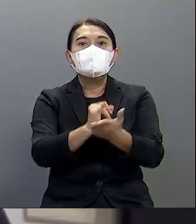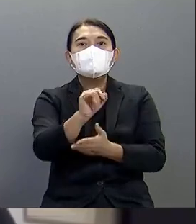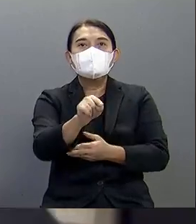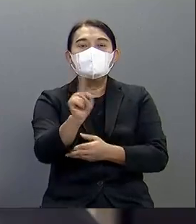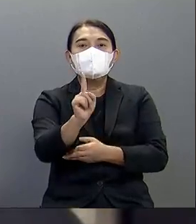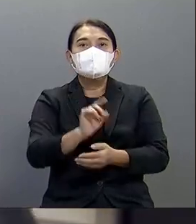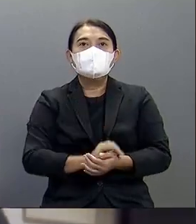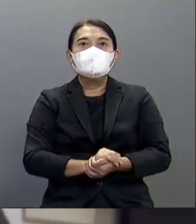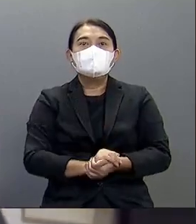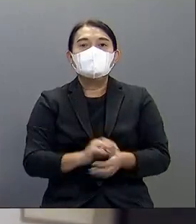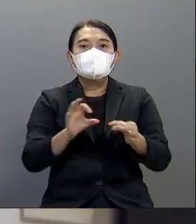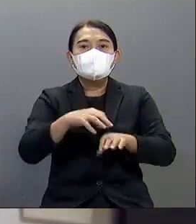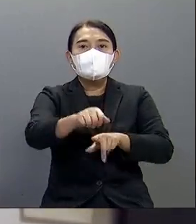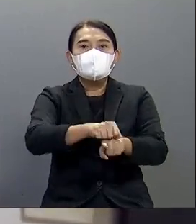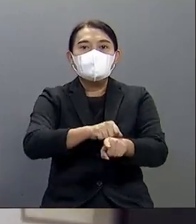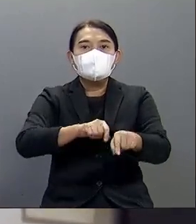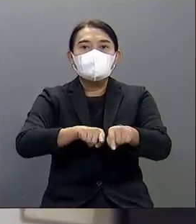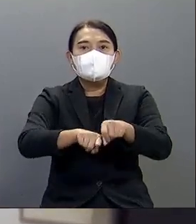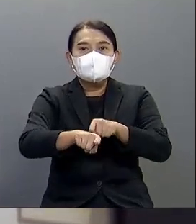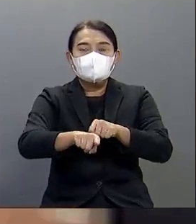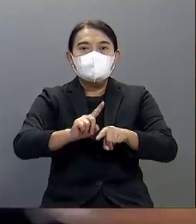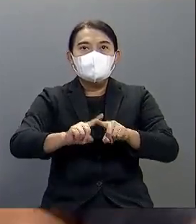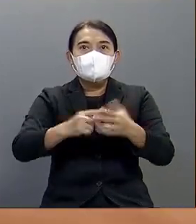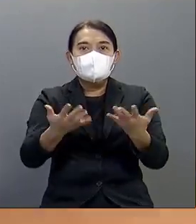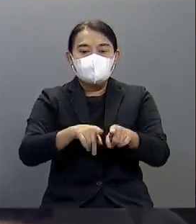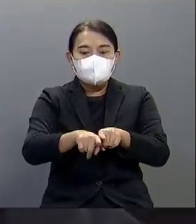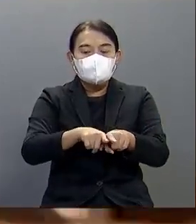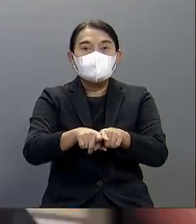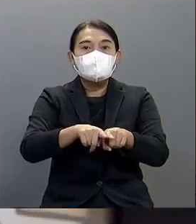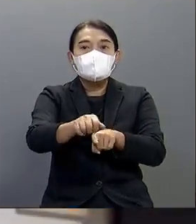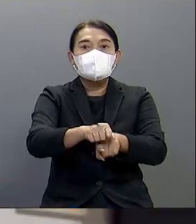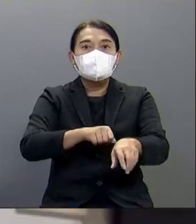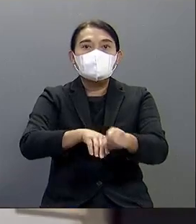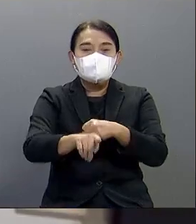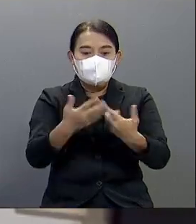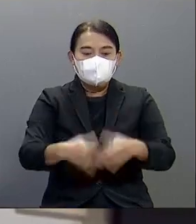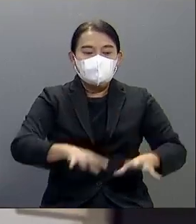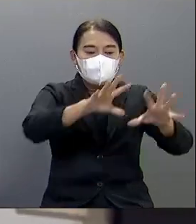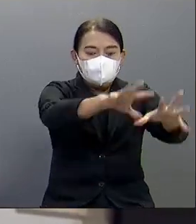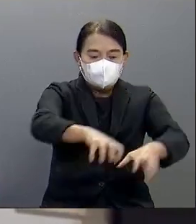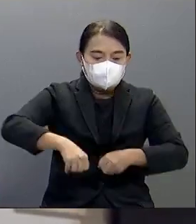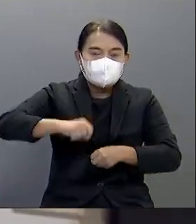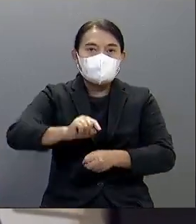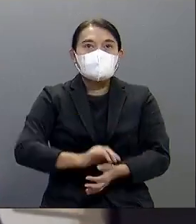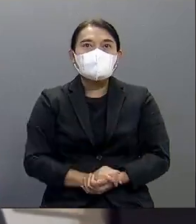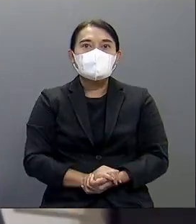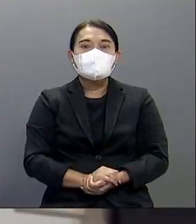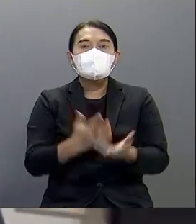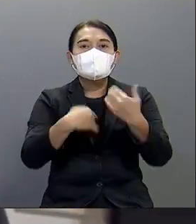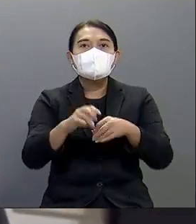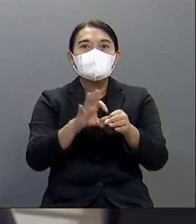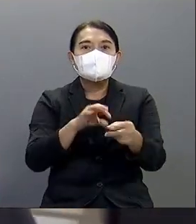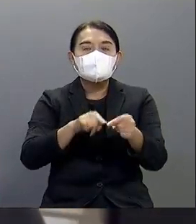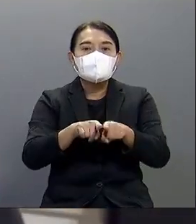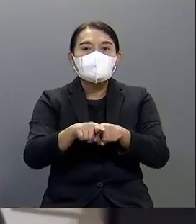นใส่ถุงเท้าไม่ให้ตัวสัมผัสน้ำแล้วก็เข้าไปแล้วก็เอื้อมดึงน้องออกมานะครับก็พาไปส่งโรงพ